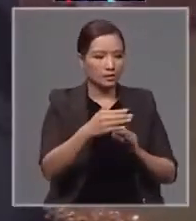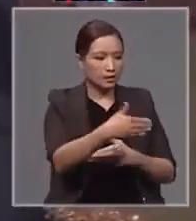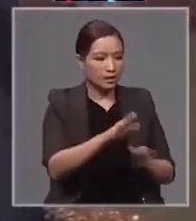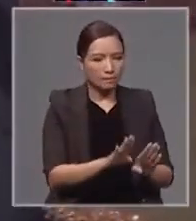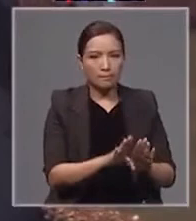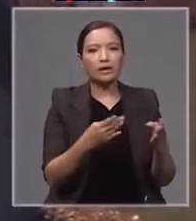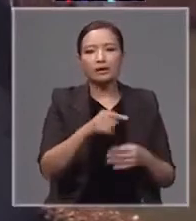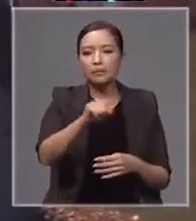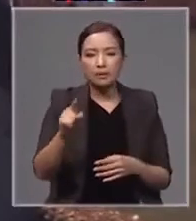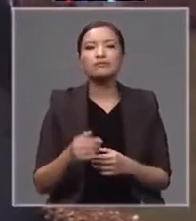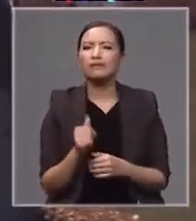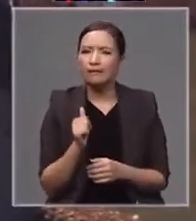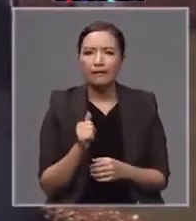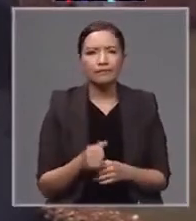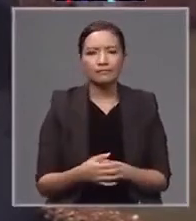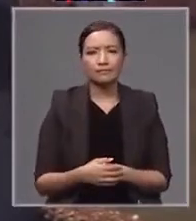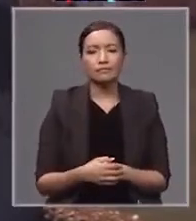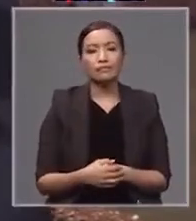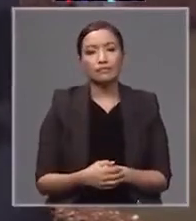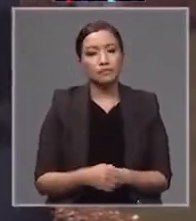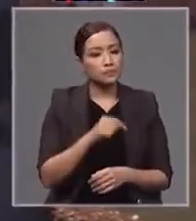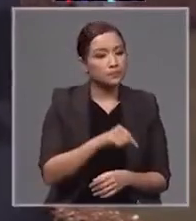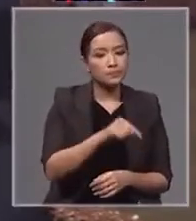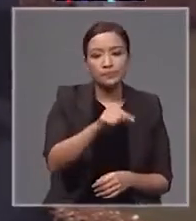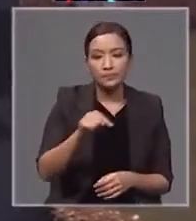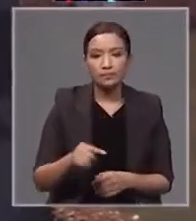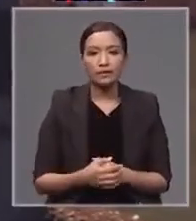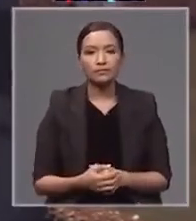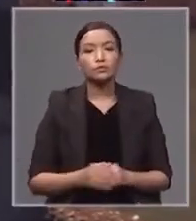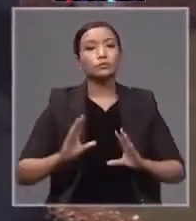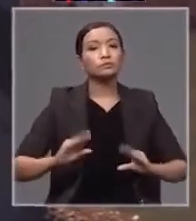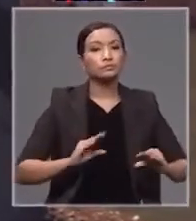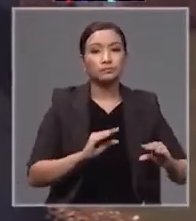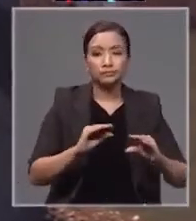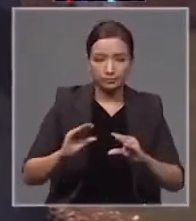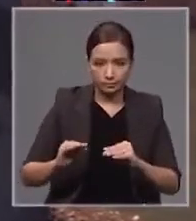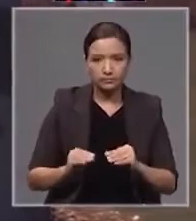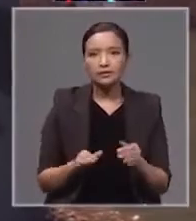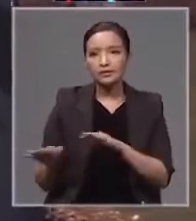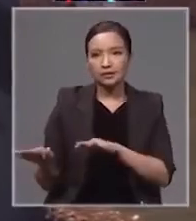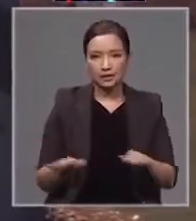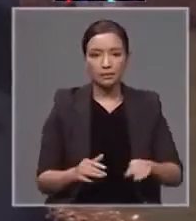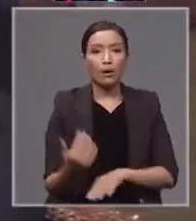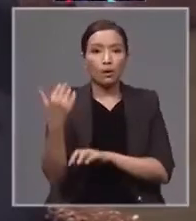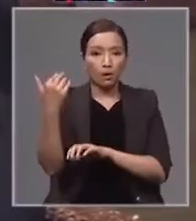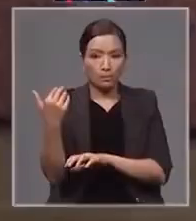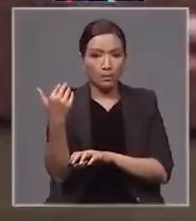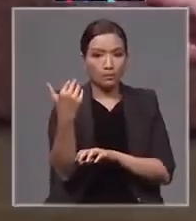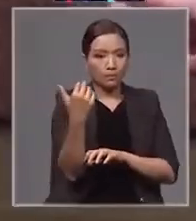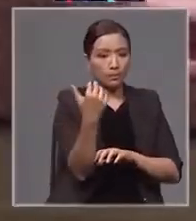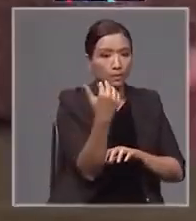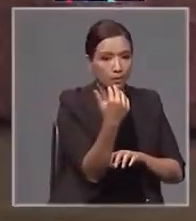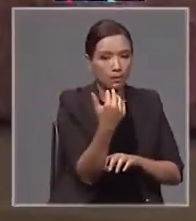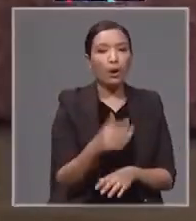ได้นะครับแล้วทุกห้องเนี่ยทุกที่ประชุมเนี่ยนะครับเราจะเตรียมคอมพิวเตอร์เอาไว ้ครับ มีเจ้าหน้าที่เนี่ยประจ